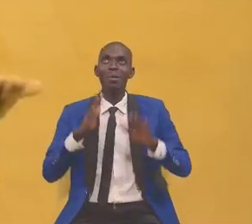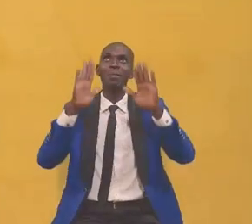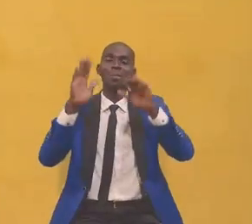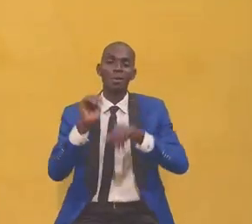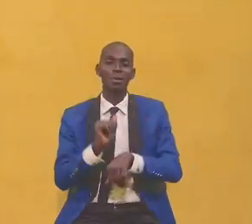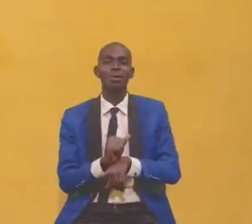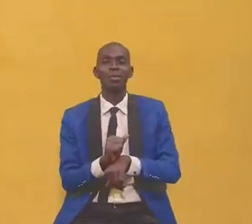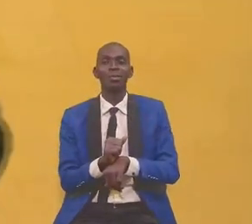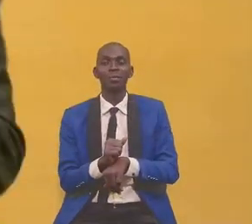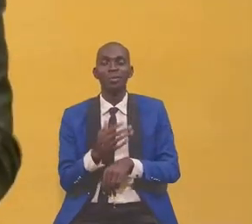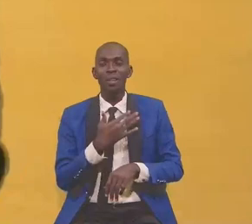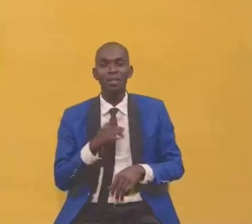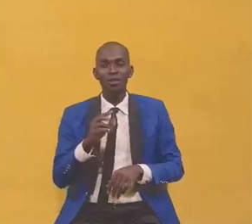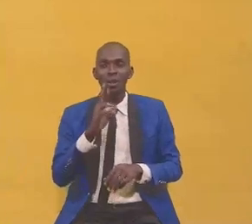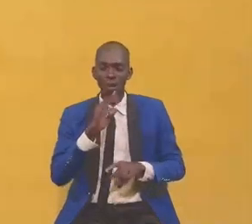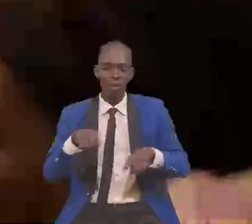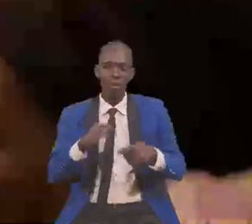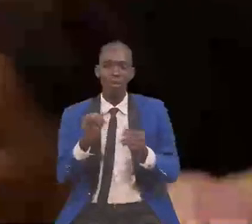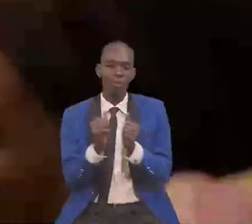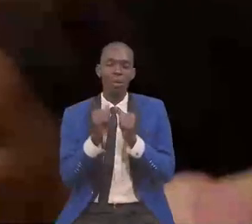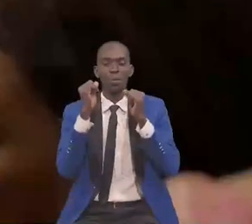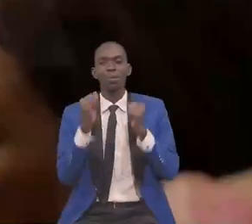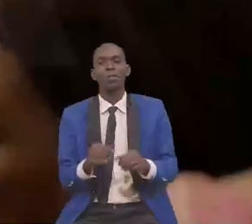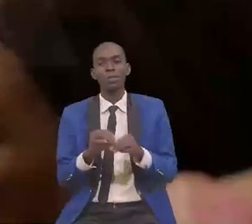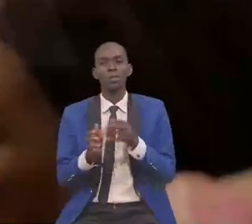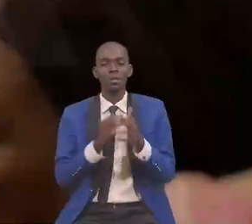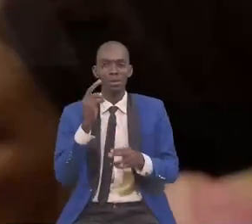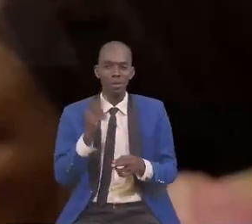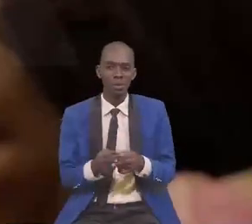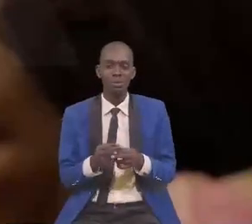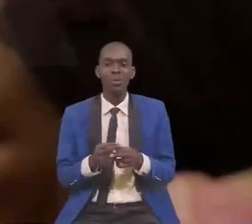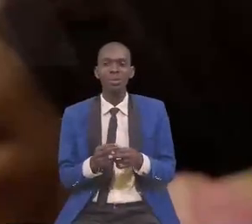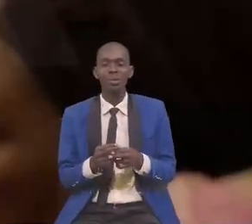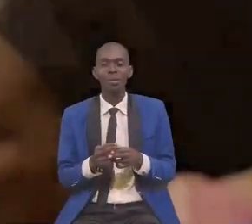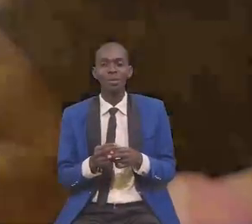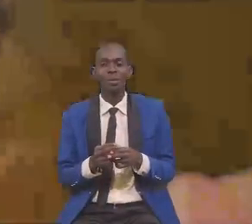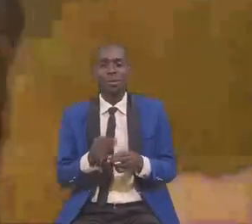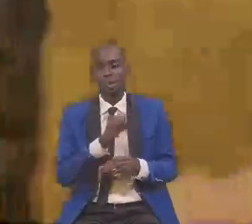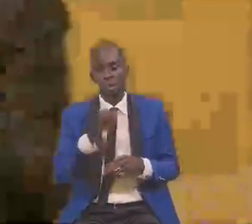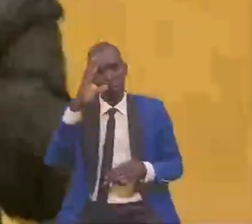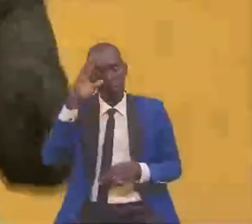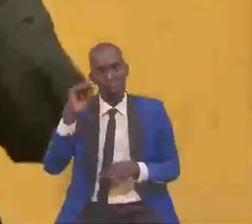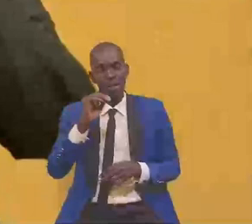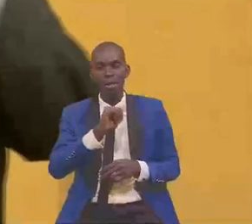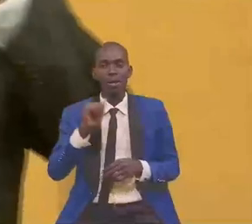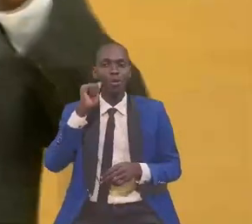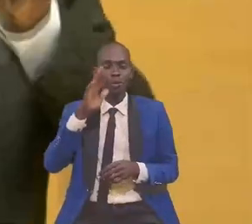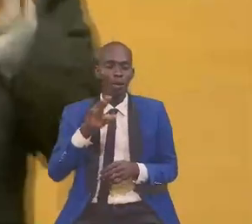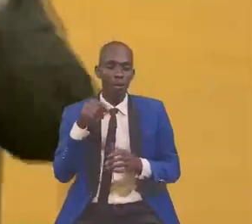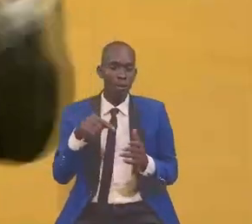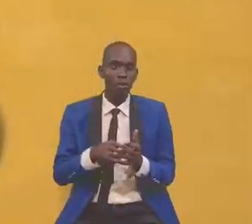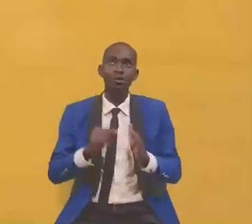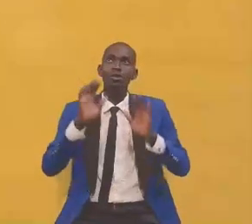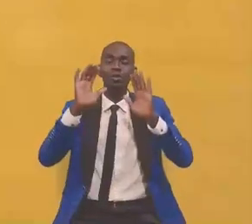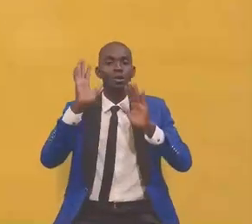Et tu repars avec la puissance. Un homme, une femme, ces miracles accompagneront ceux